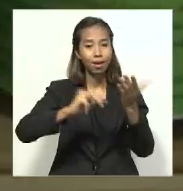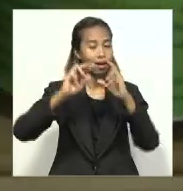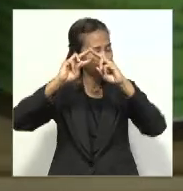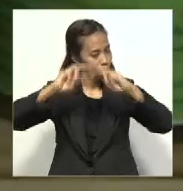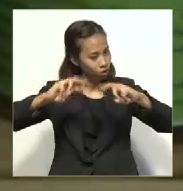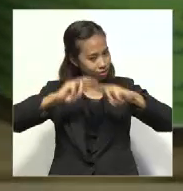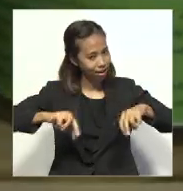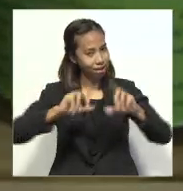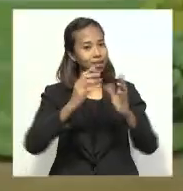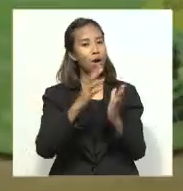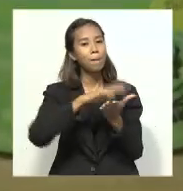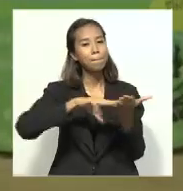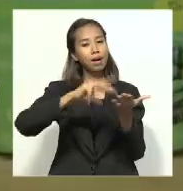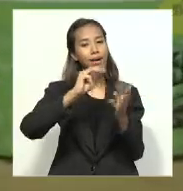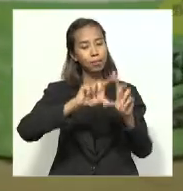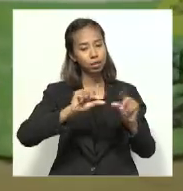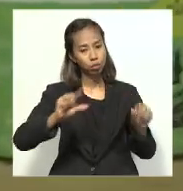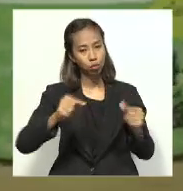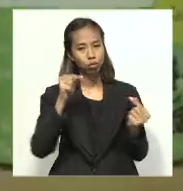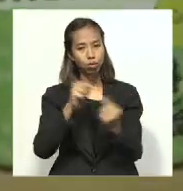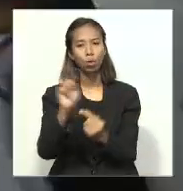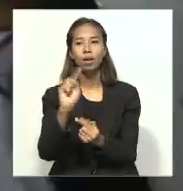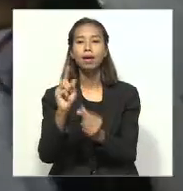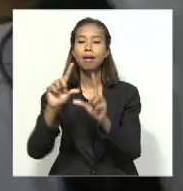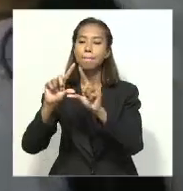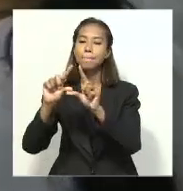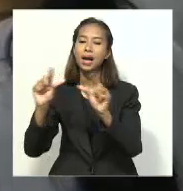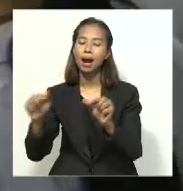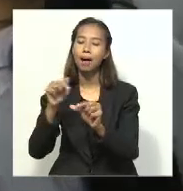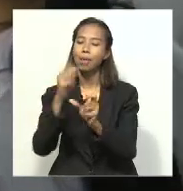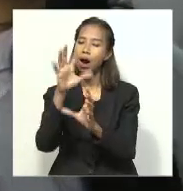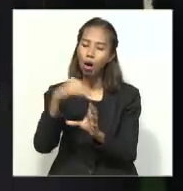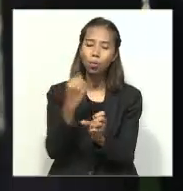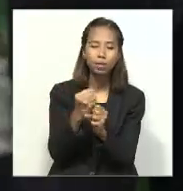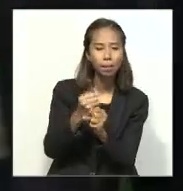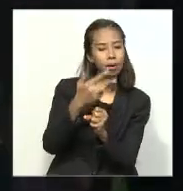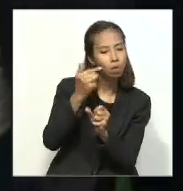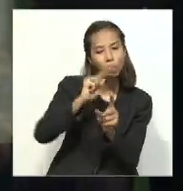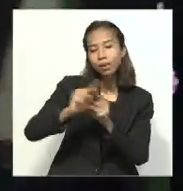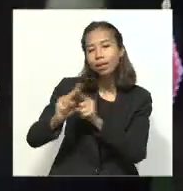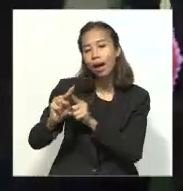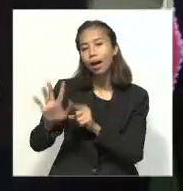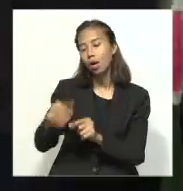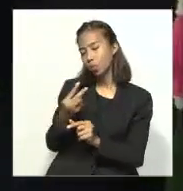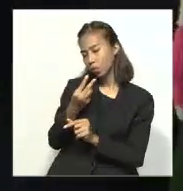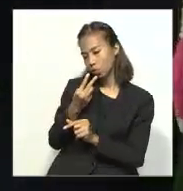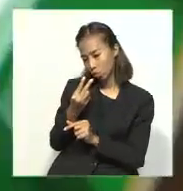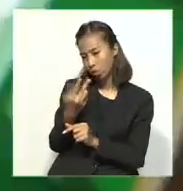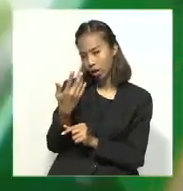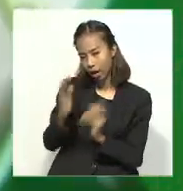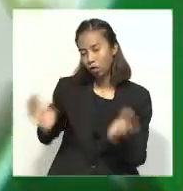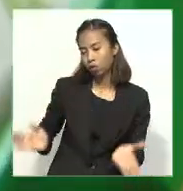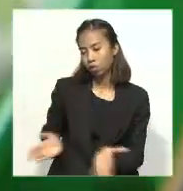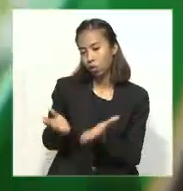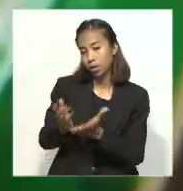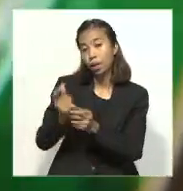ชภัฏเพชรบูรณ์ทั้งการแปรรูปมะขามซึ่งเป็นผลิตภัณฑ์ขึ้นชื่อของจังหวัดการส่งเสริมให้เกษตรทำเกษตรอินทรีย์ที่สาม